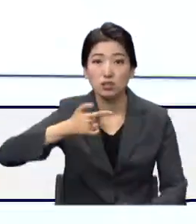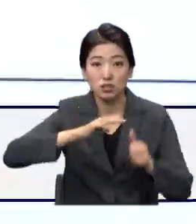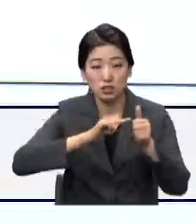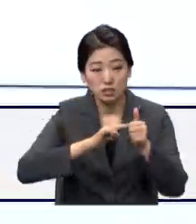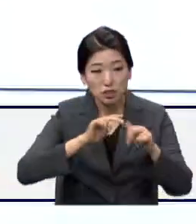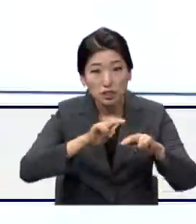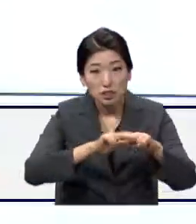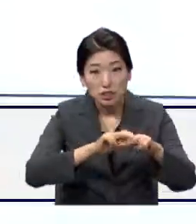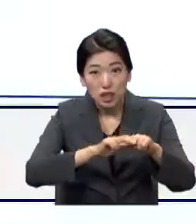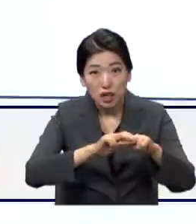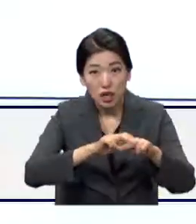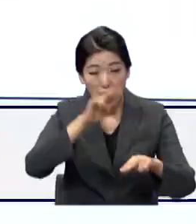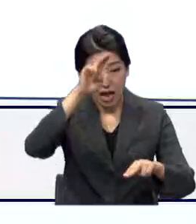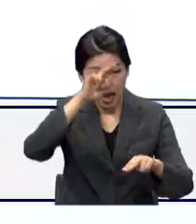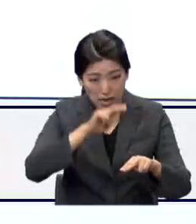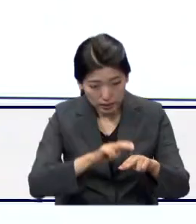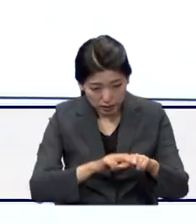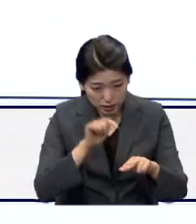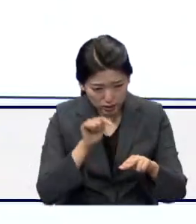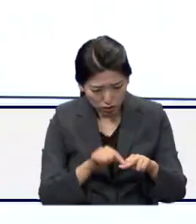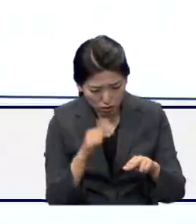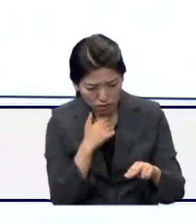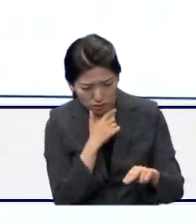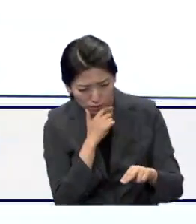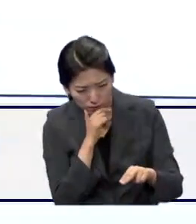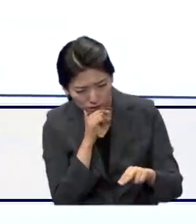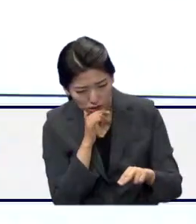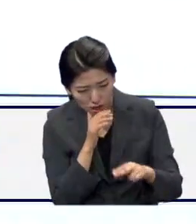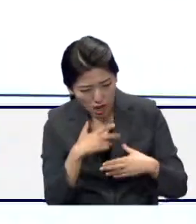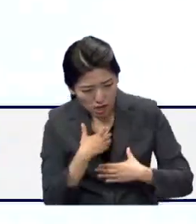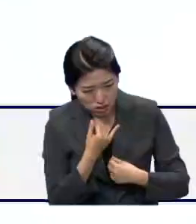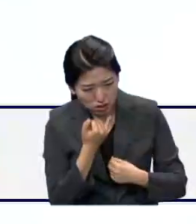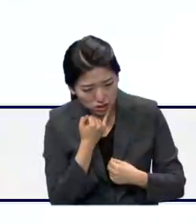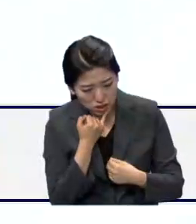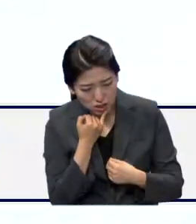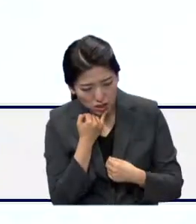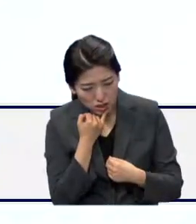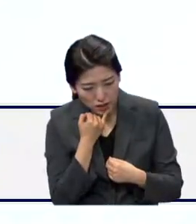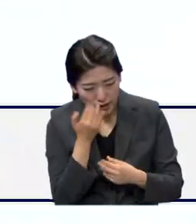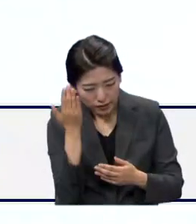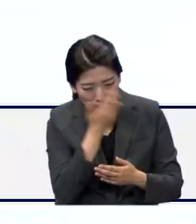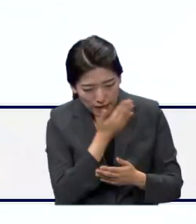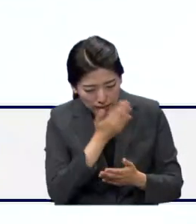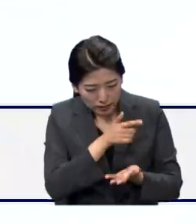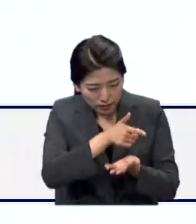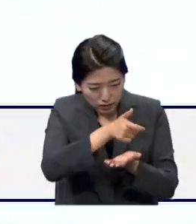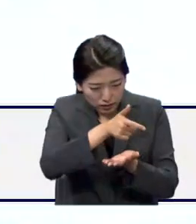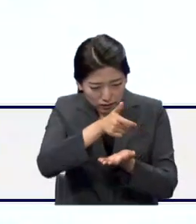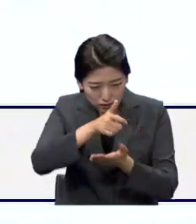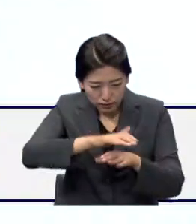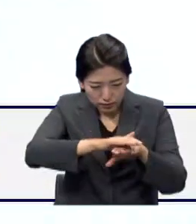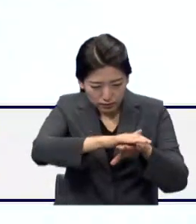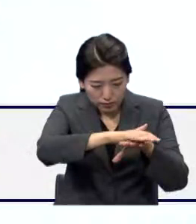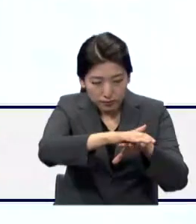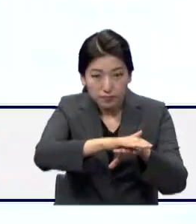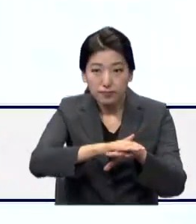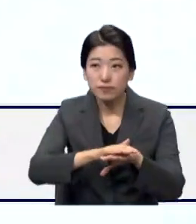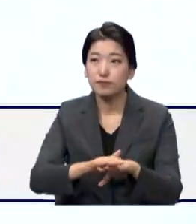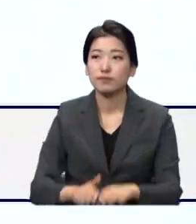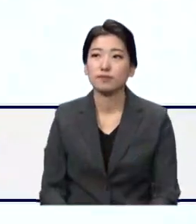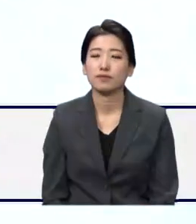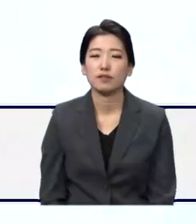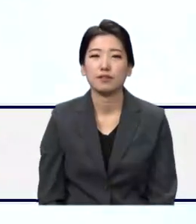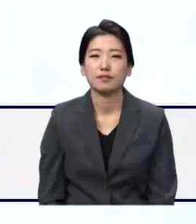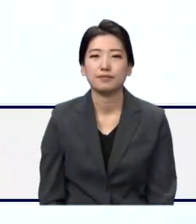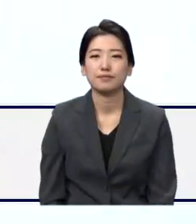했습니다네 여기 사진 같이 볼까요 지금 이게 김정은 위원장이 앉았던 지금 푸틴 대통령과 두 정상이 같이